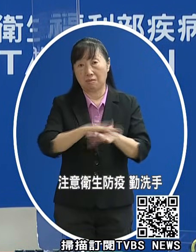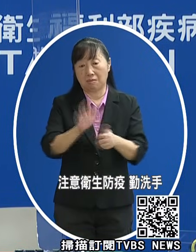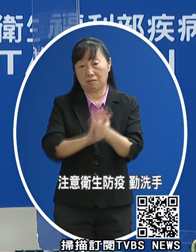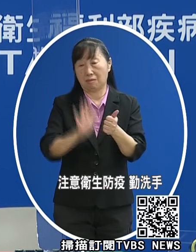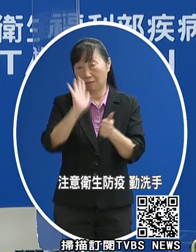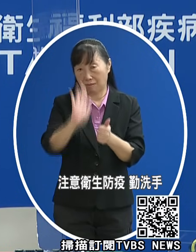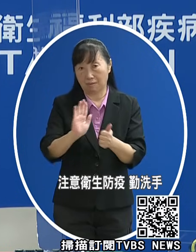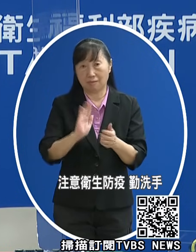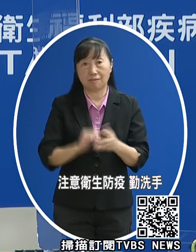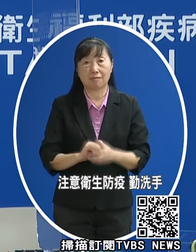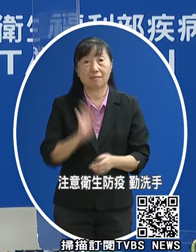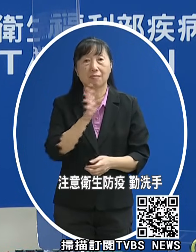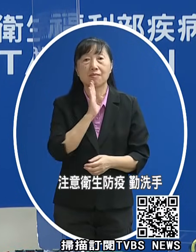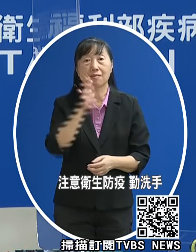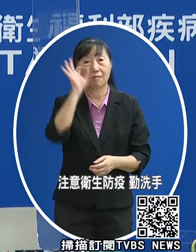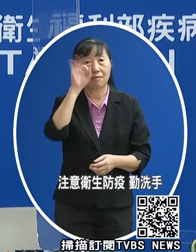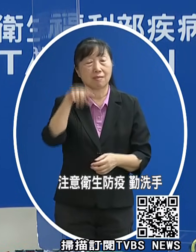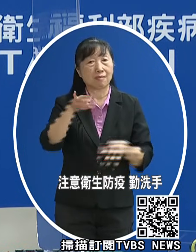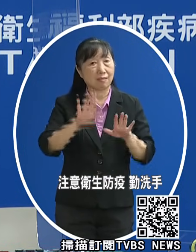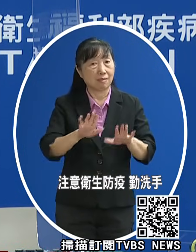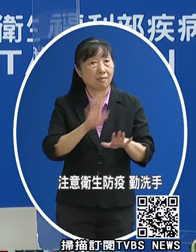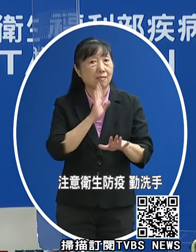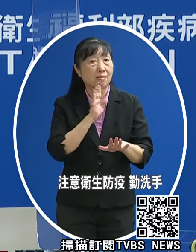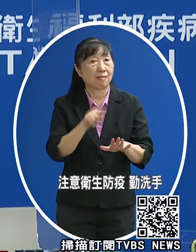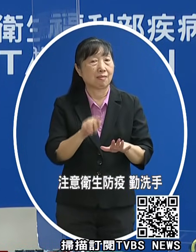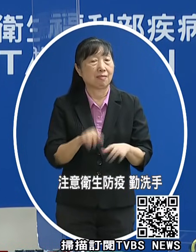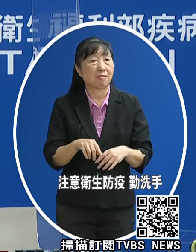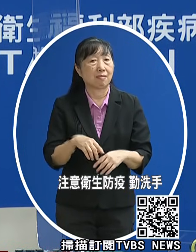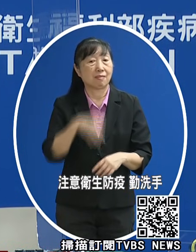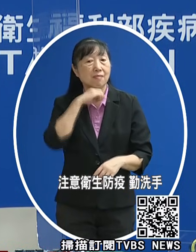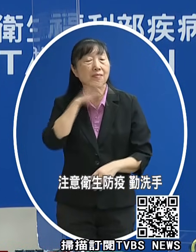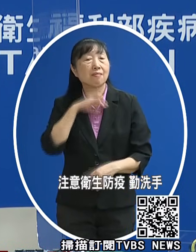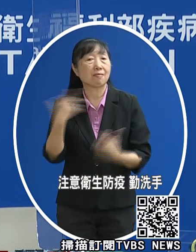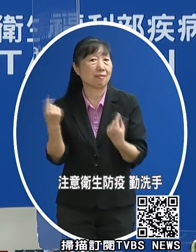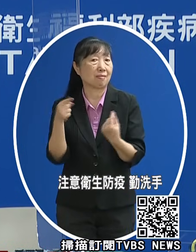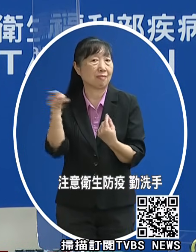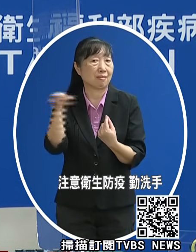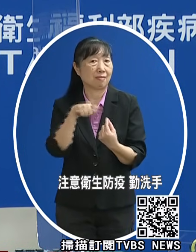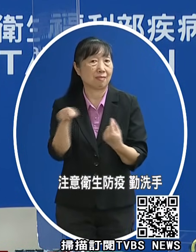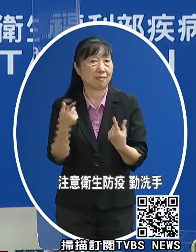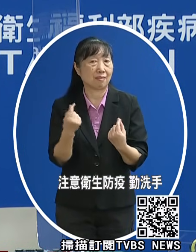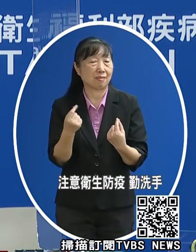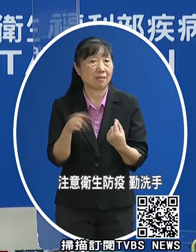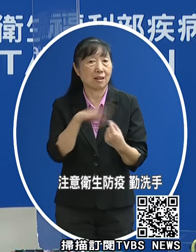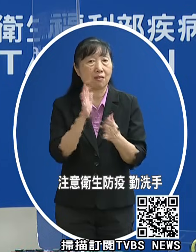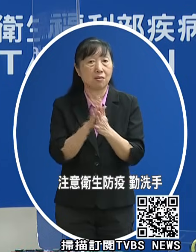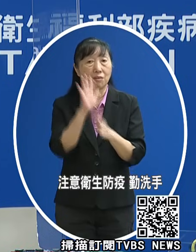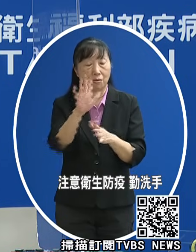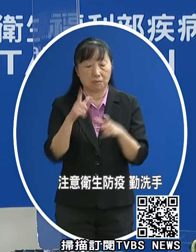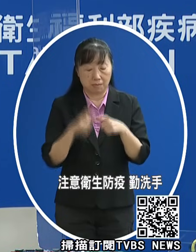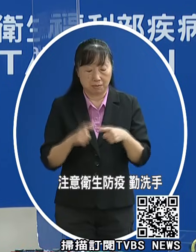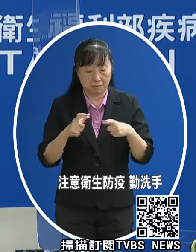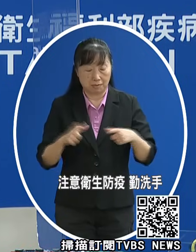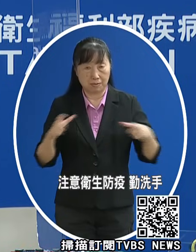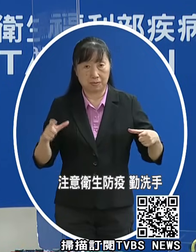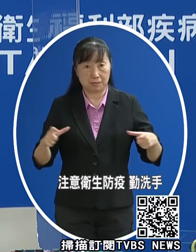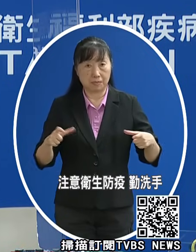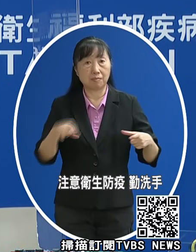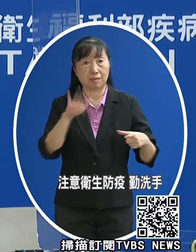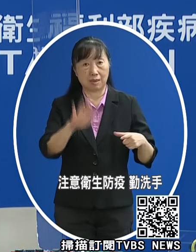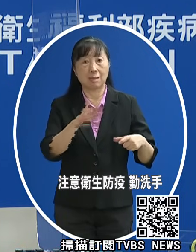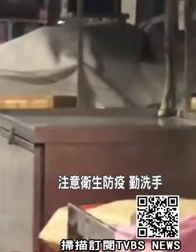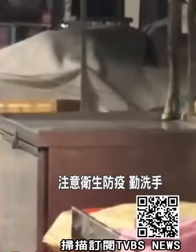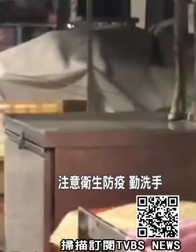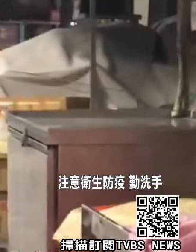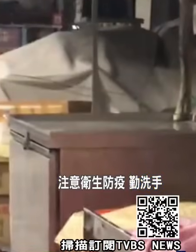了哈。那不过就好像大家看到现在比较多，我们跟屏东在报一样。他也是会一圈圈的赶快一步一步